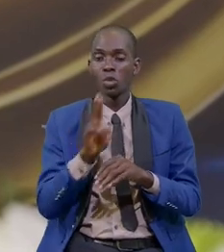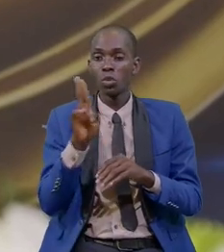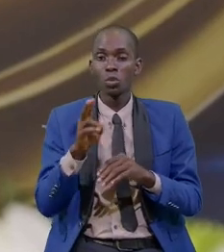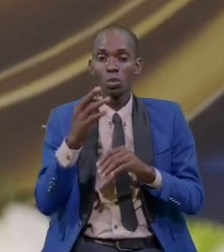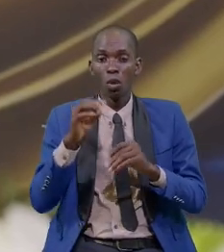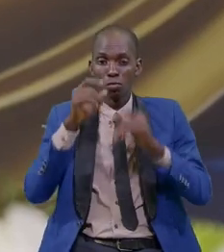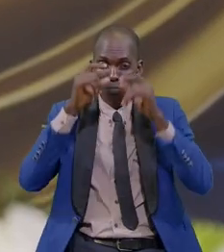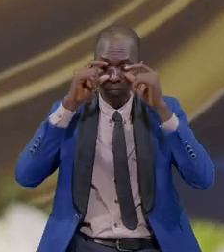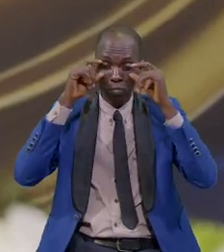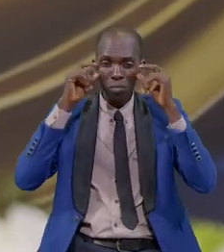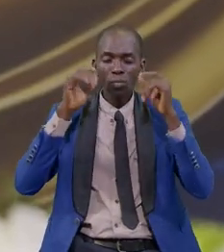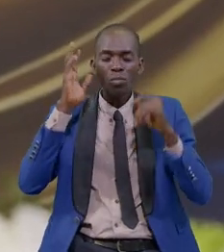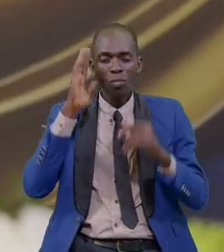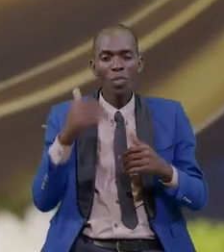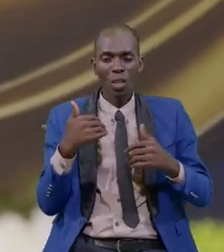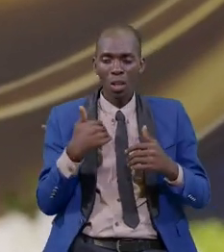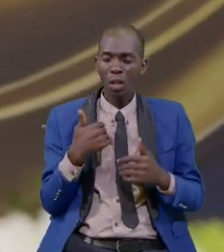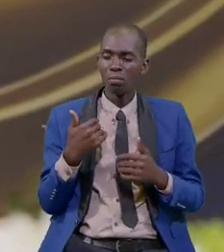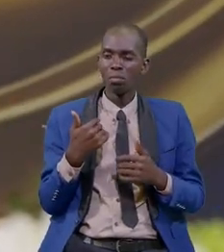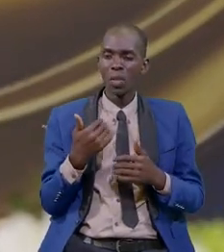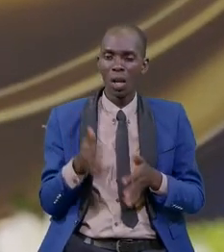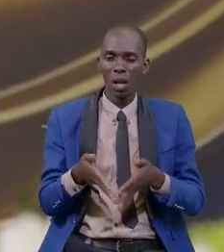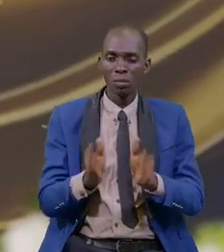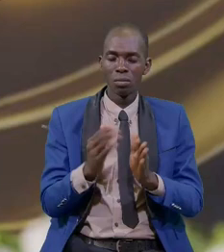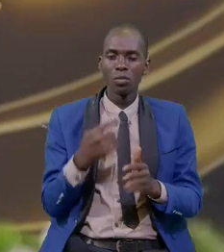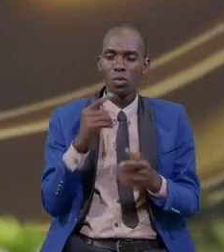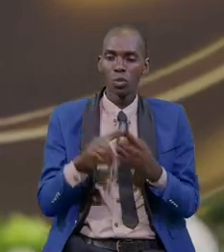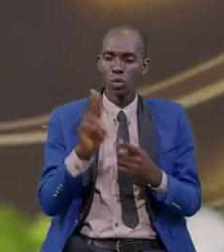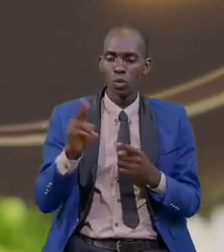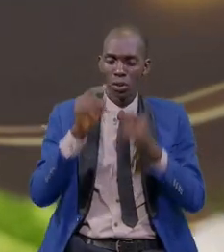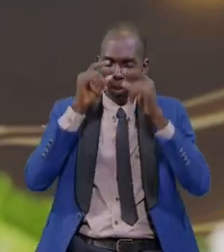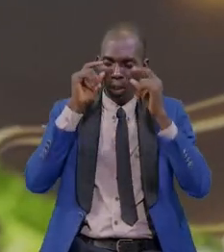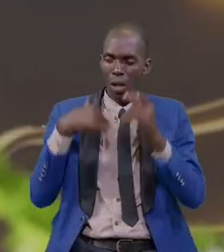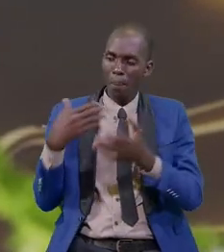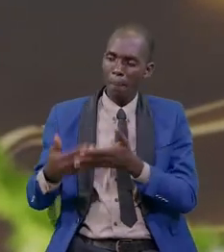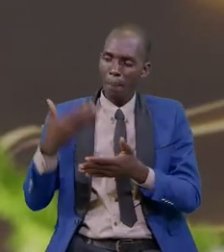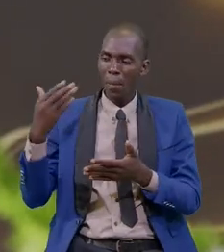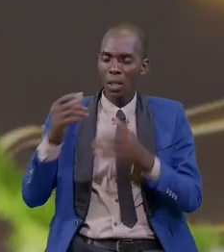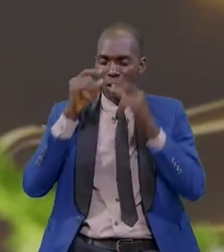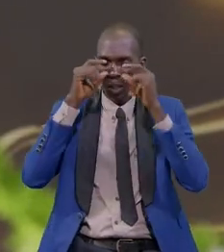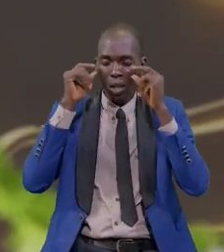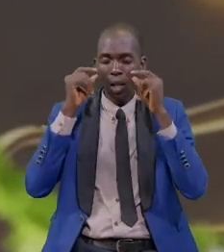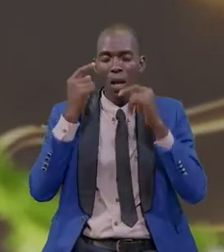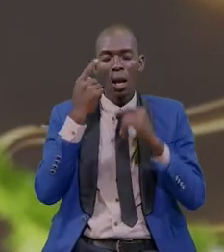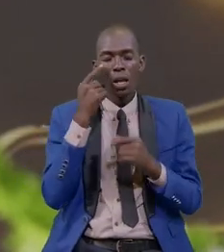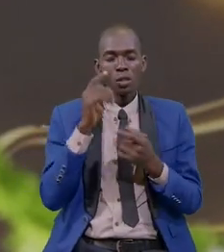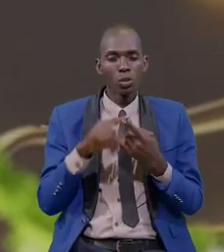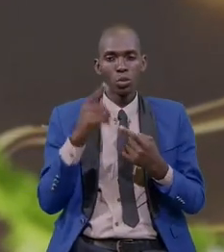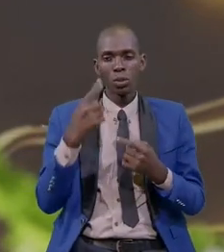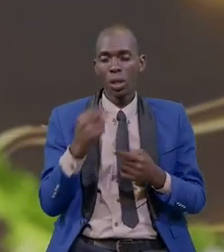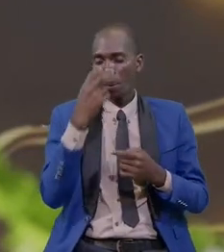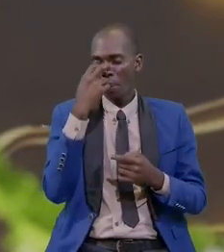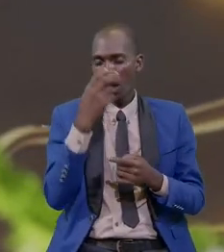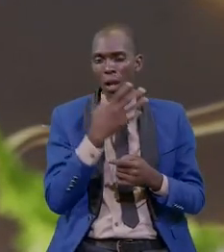des vins, il va acheter les vins pour l'aveugle. Et l'aveugle va porter pour voir. J'étais l'œil de l'aveugle et le pied